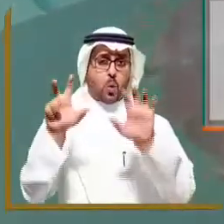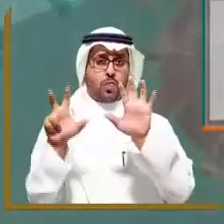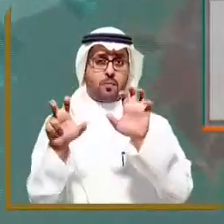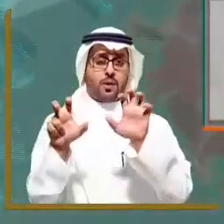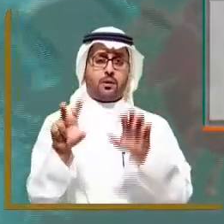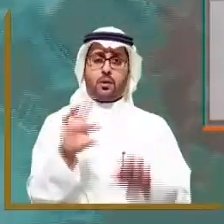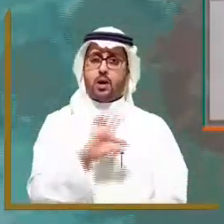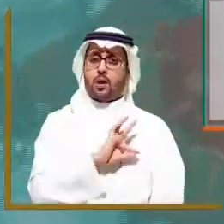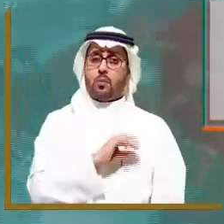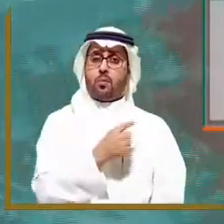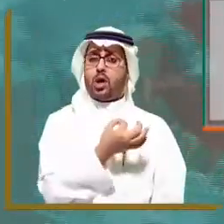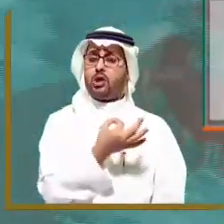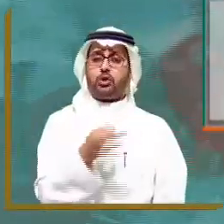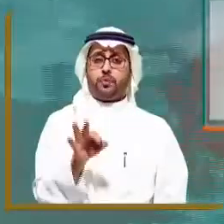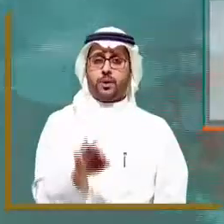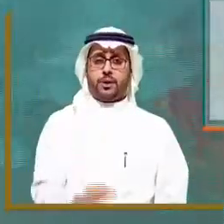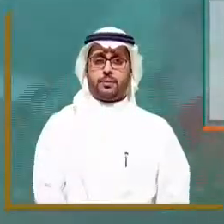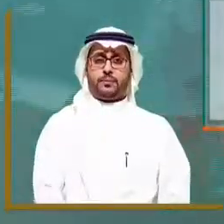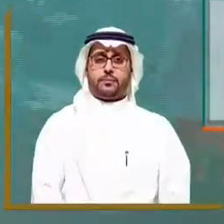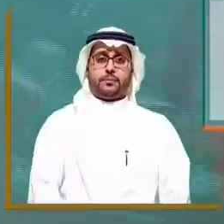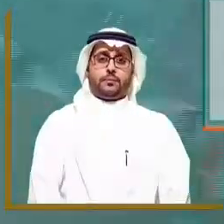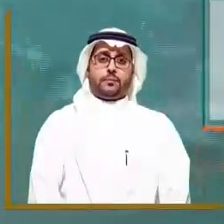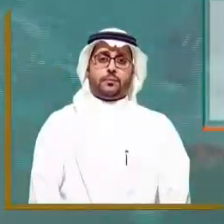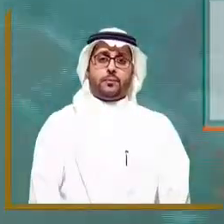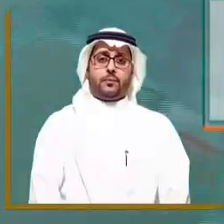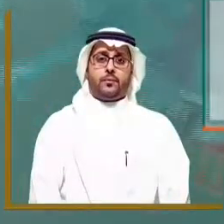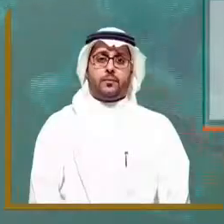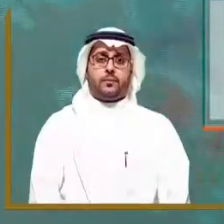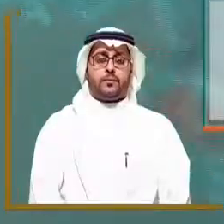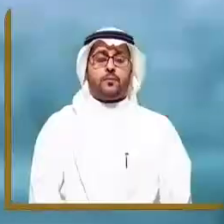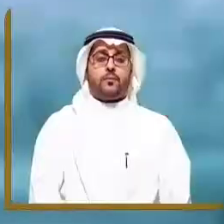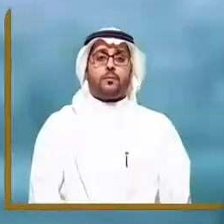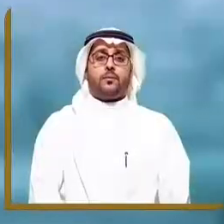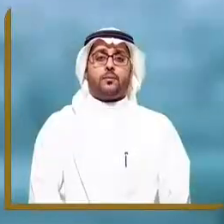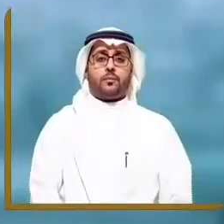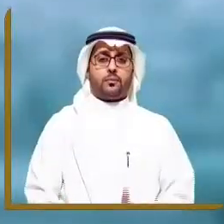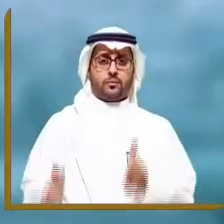6187 حالة وفاة، رحمهم الله جميعا.